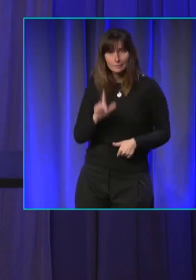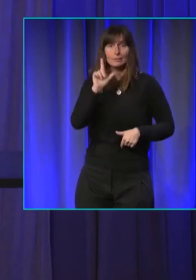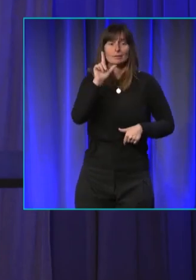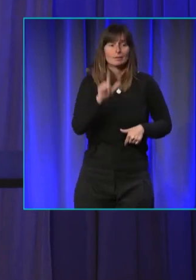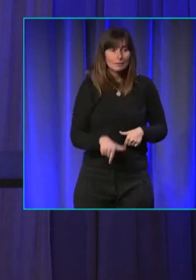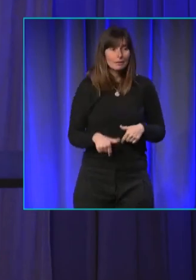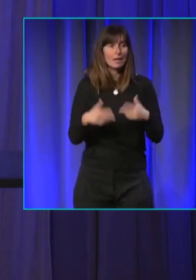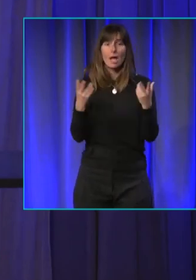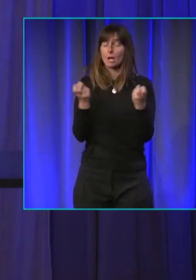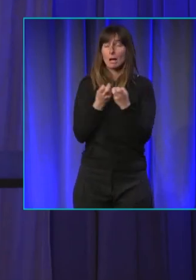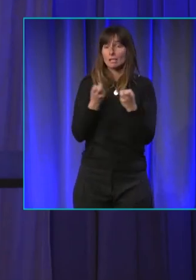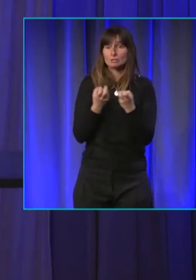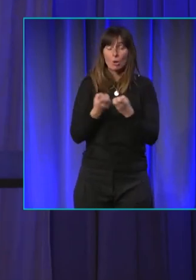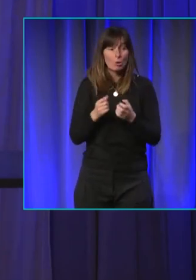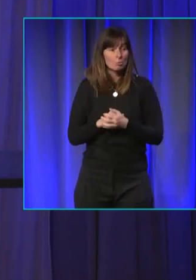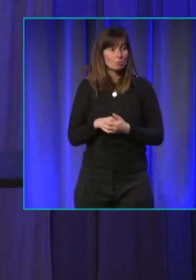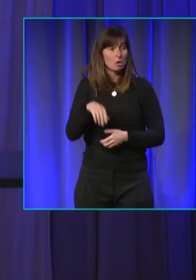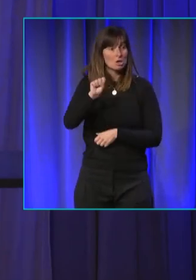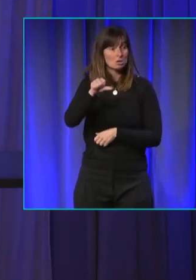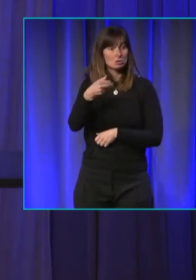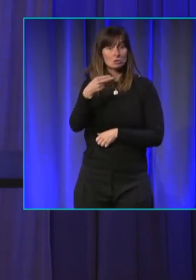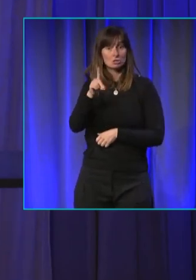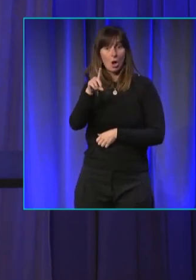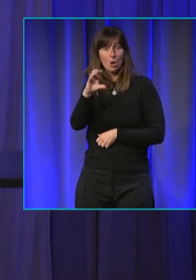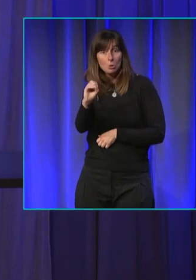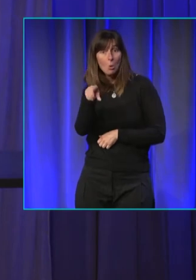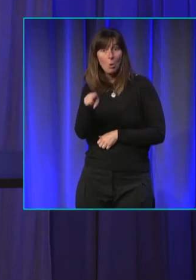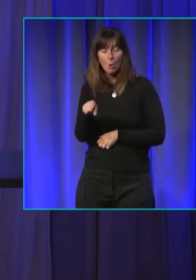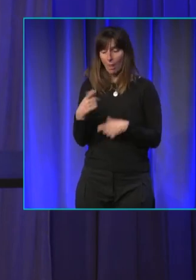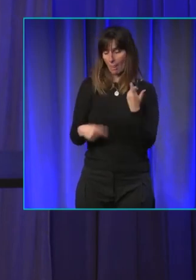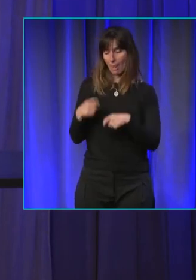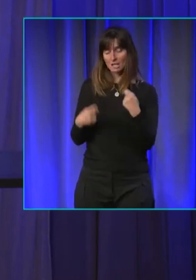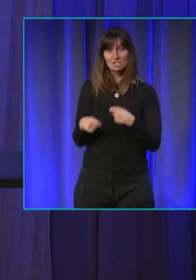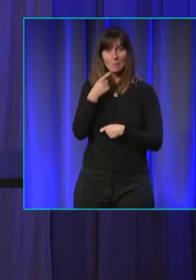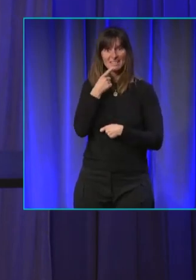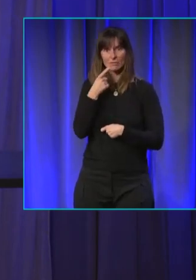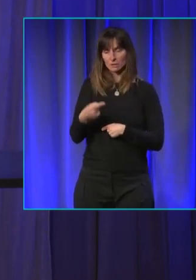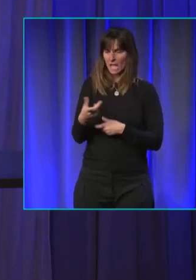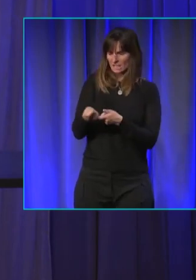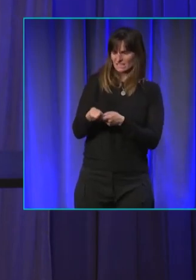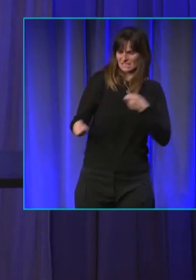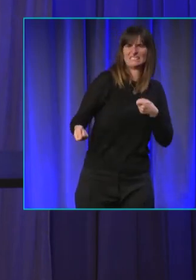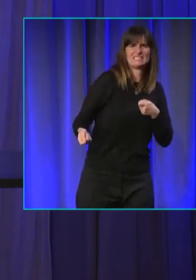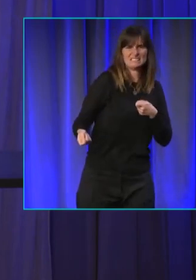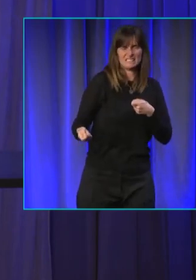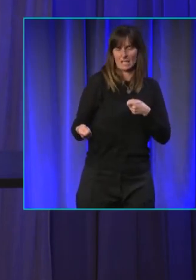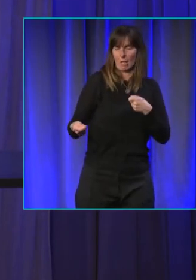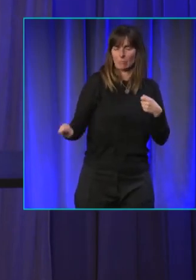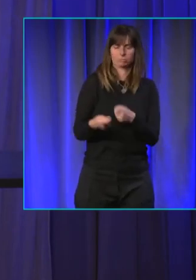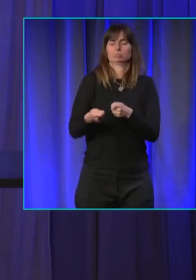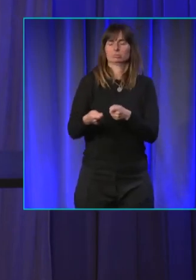est complètement lâche et que vous tirez un petit peu dessus, il n'y aura pas de restitution. C'est un peu la même chose pour un enfant qui a un